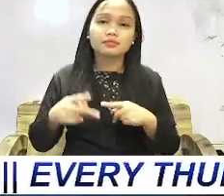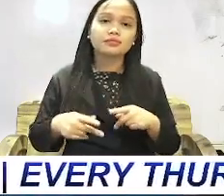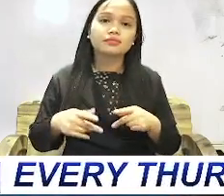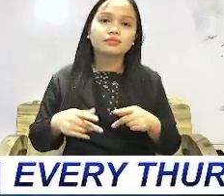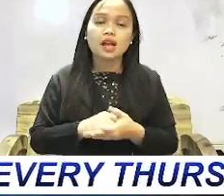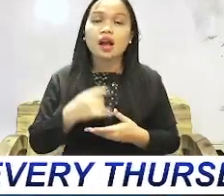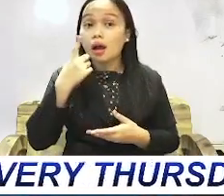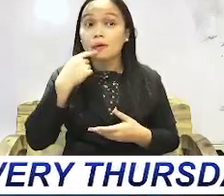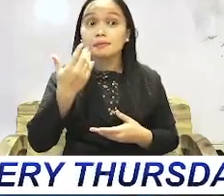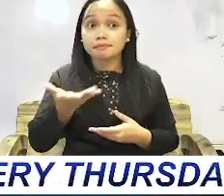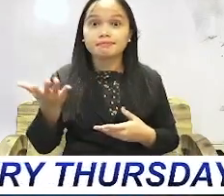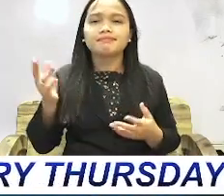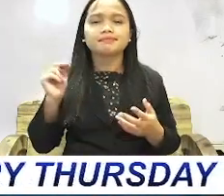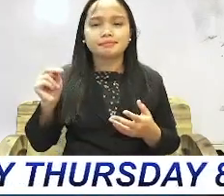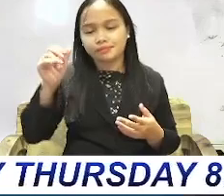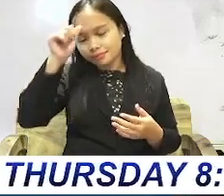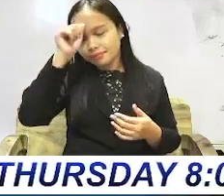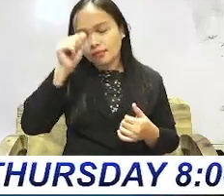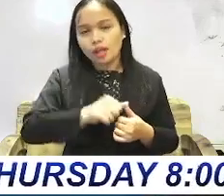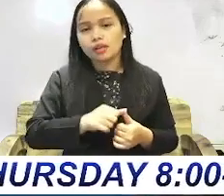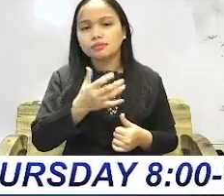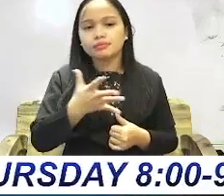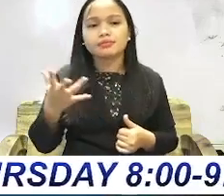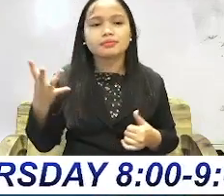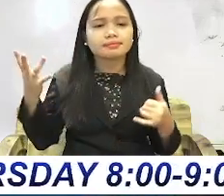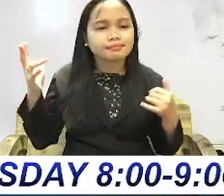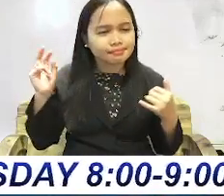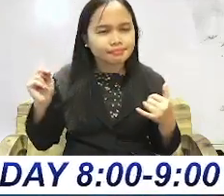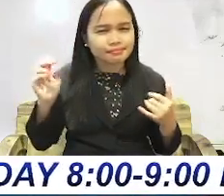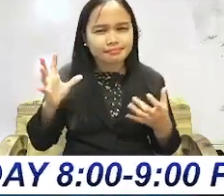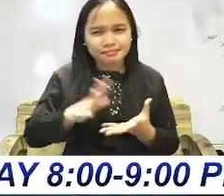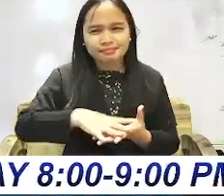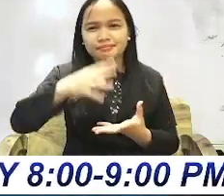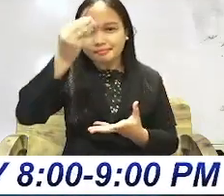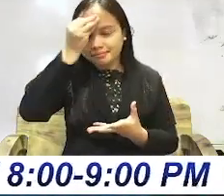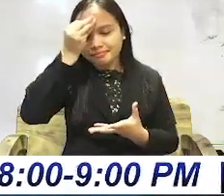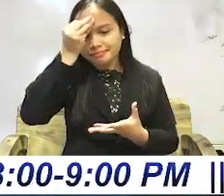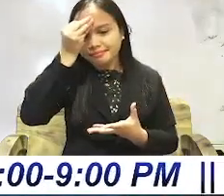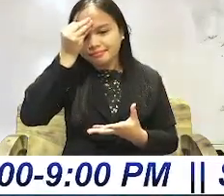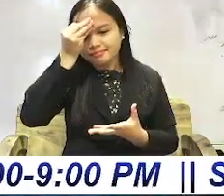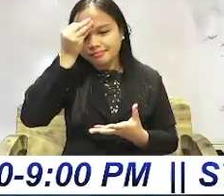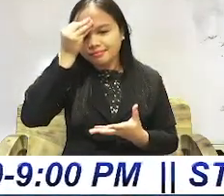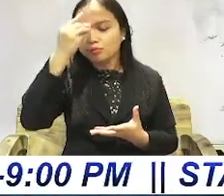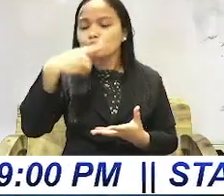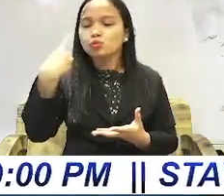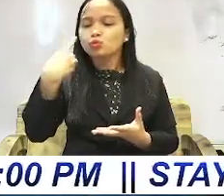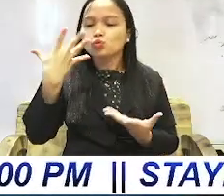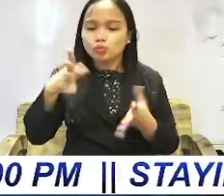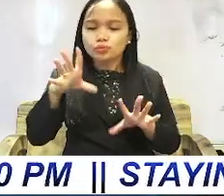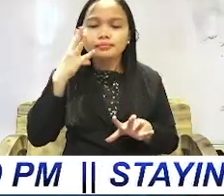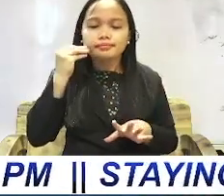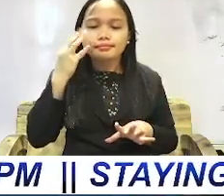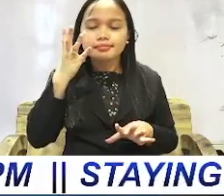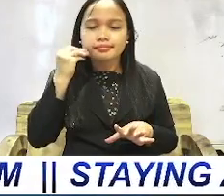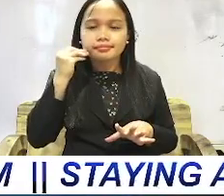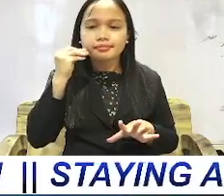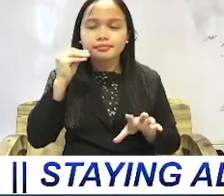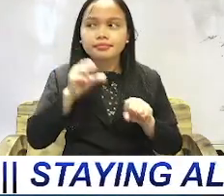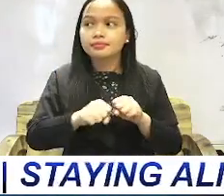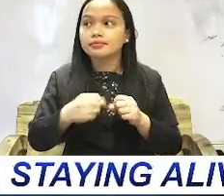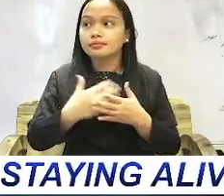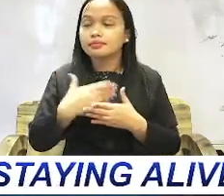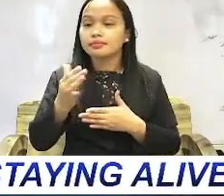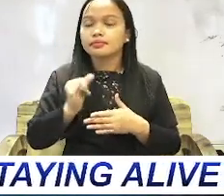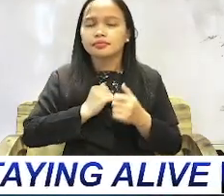ano ay matuto kayo matuto na tayo sa mga testimony nila. Right. Okay. So sir, paabo lang gusto